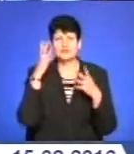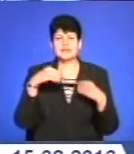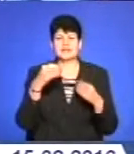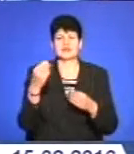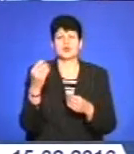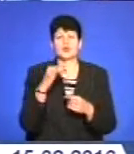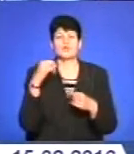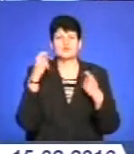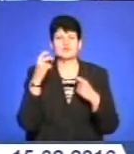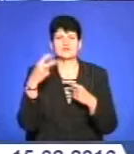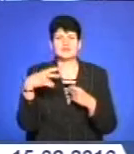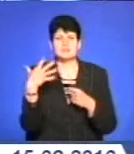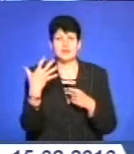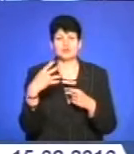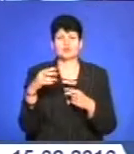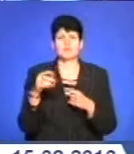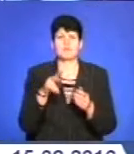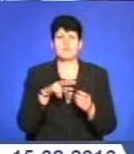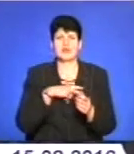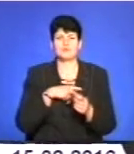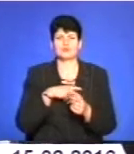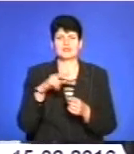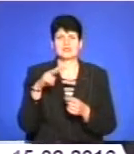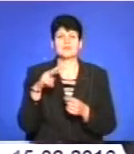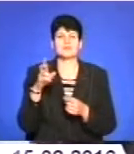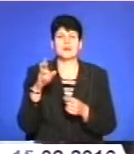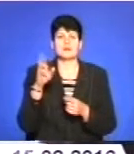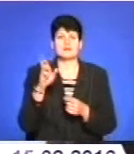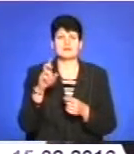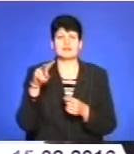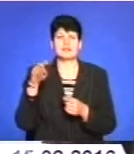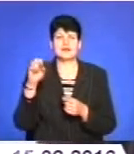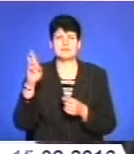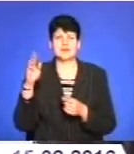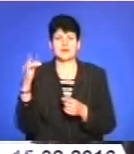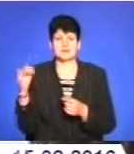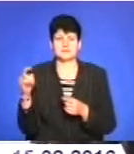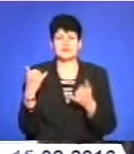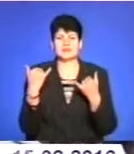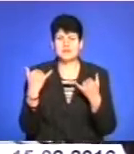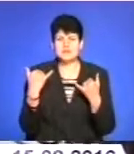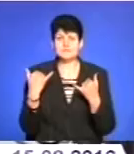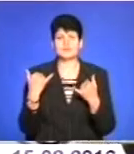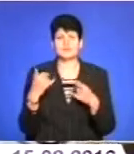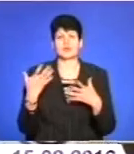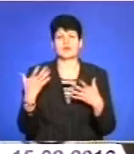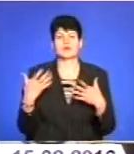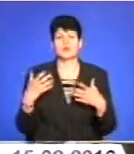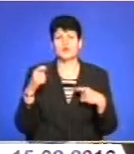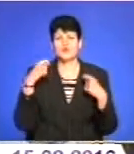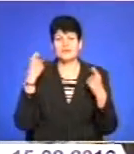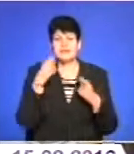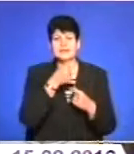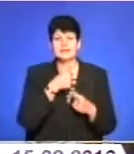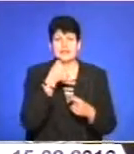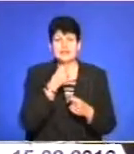всеукраїнську літературну премію імені братів Лепких. Нині ювілейний рік. Ювілейний рік